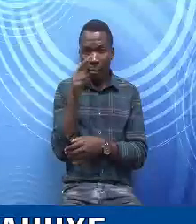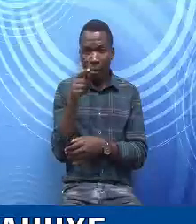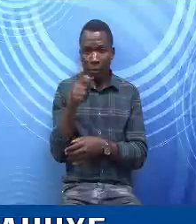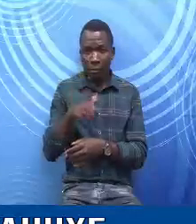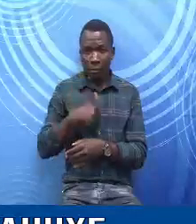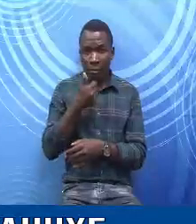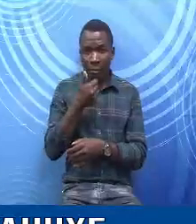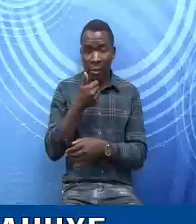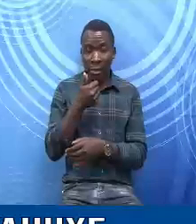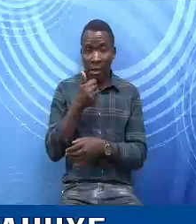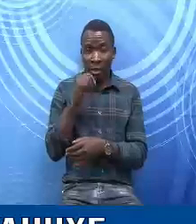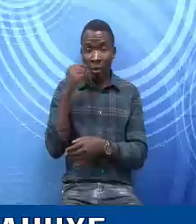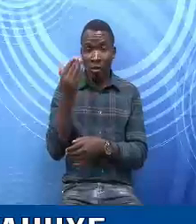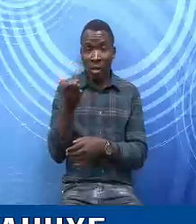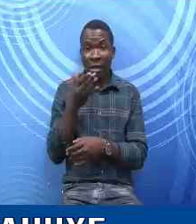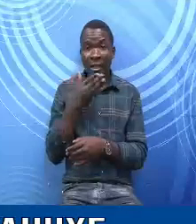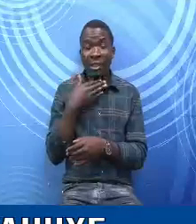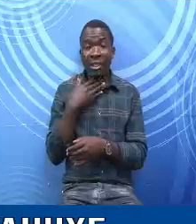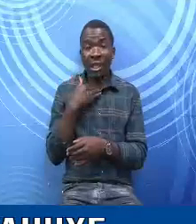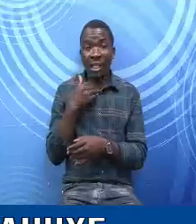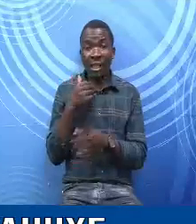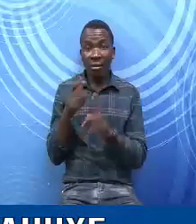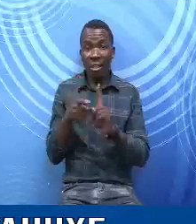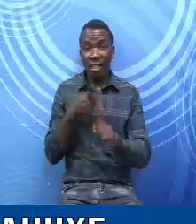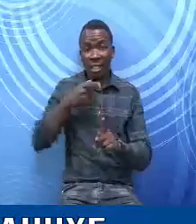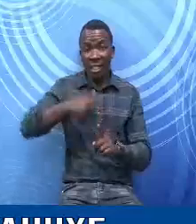yirambiwe ashaka gusoza urugendo rwe,